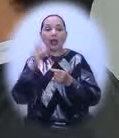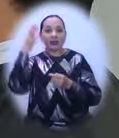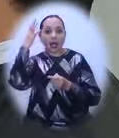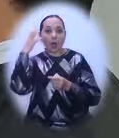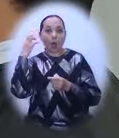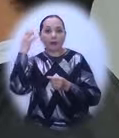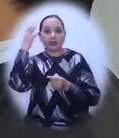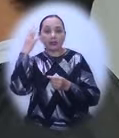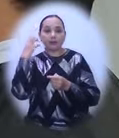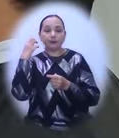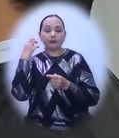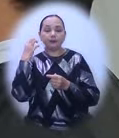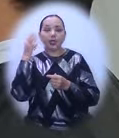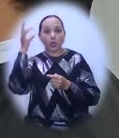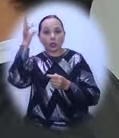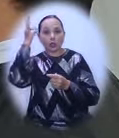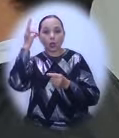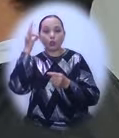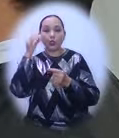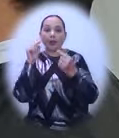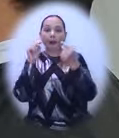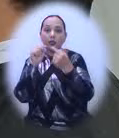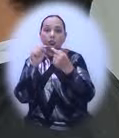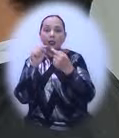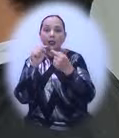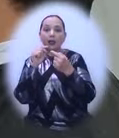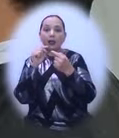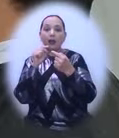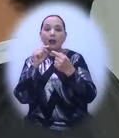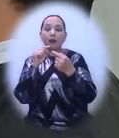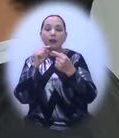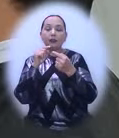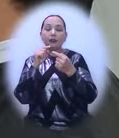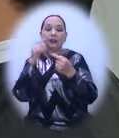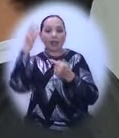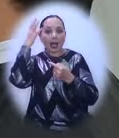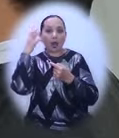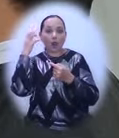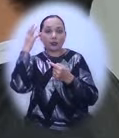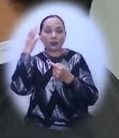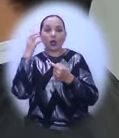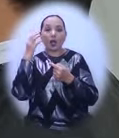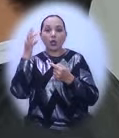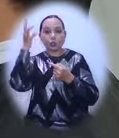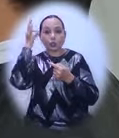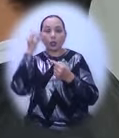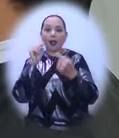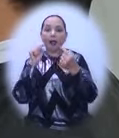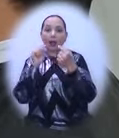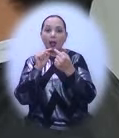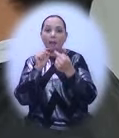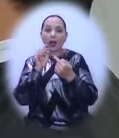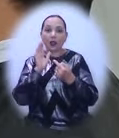taroqimizni soch tolalariga qarshilik, qarama-qarshilik taroqni soch tolalariga